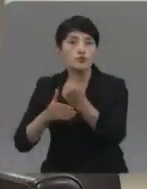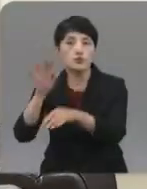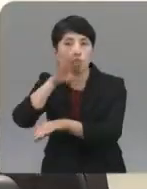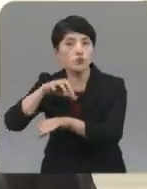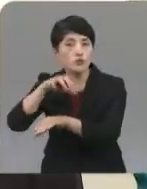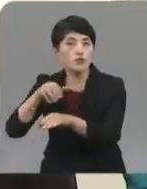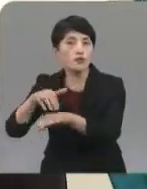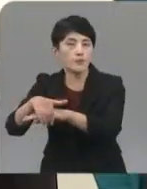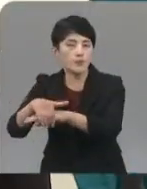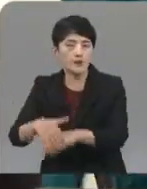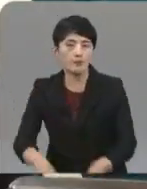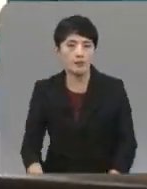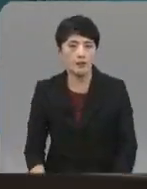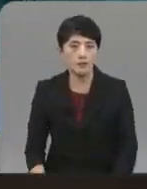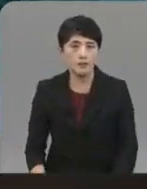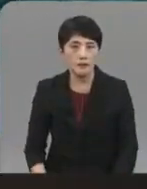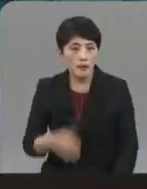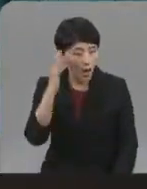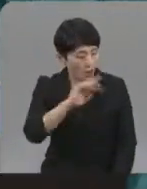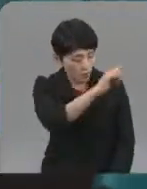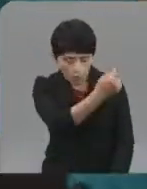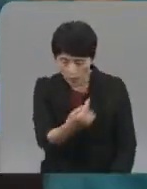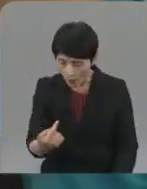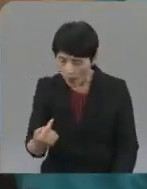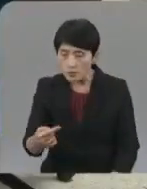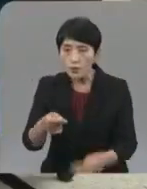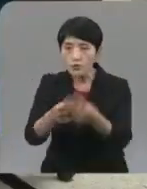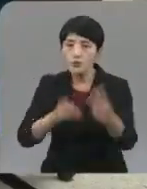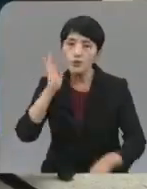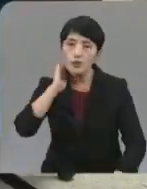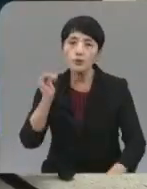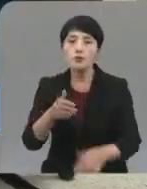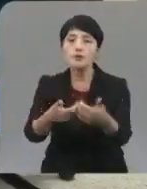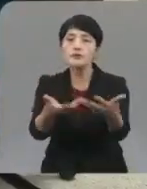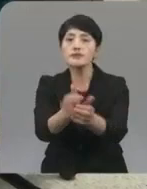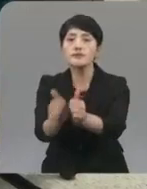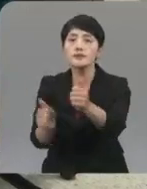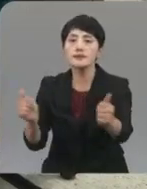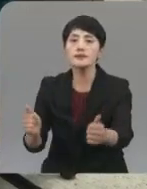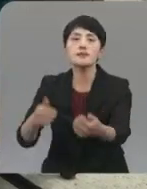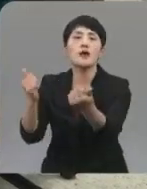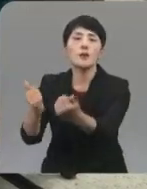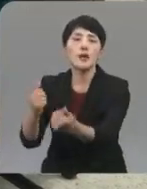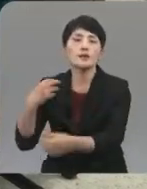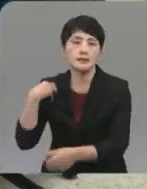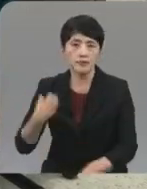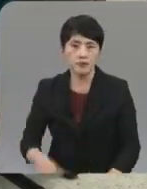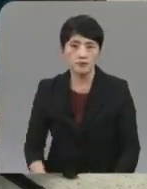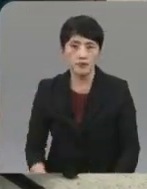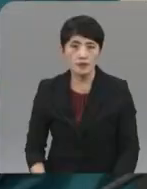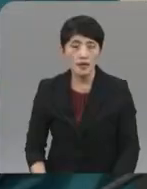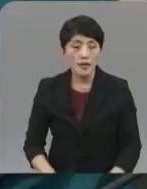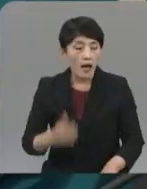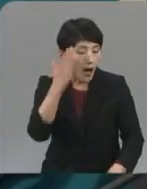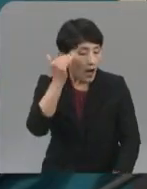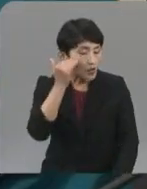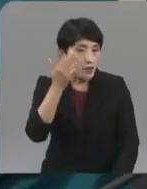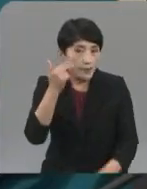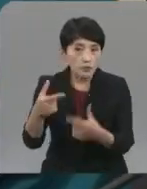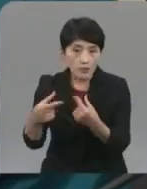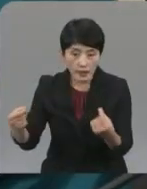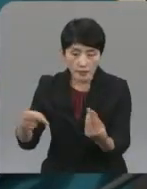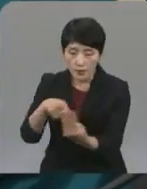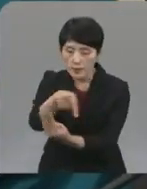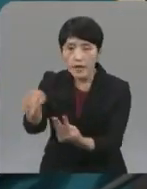саммит лидеров Республики Корея США Японии состоявшаяся 18 августа в кмддебеде резиденции